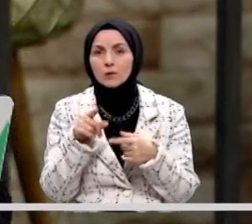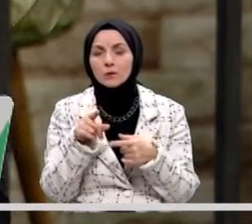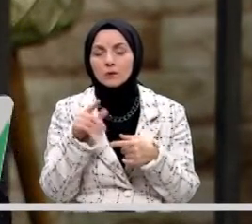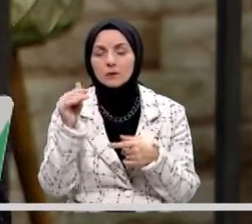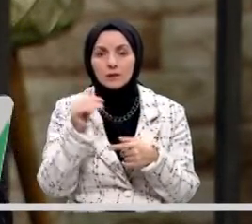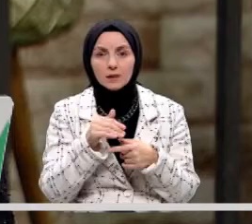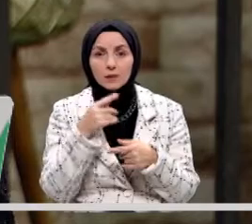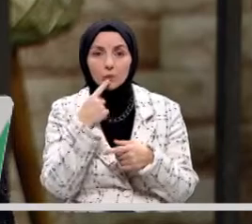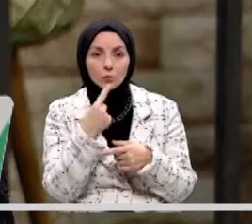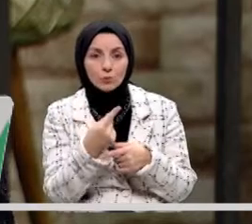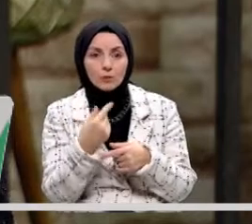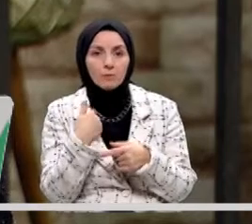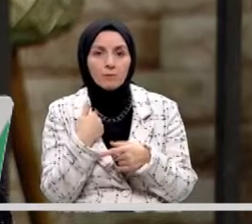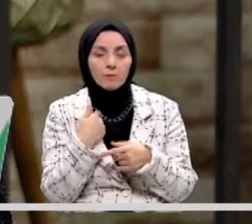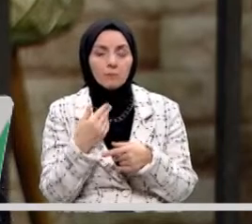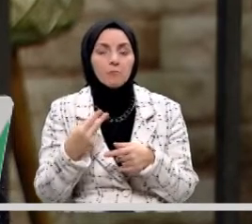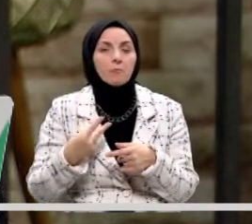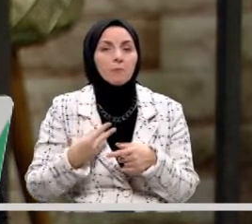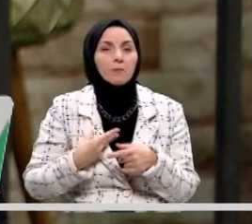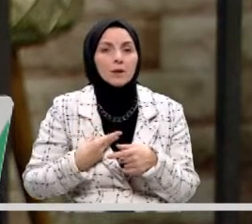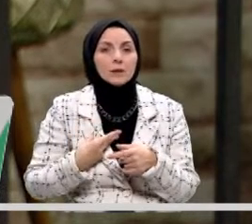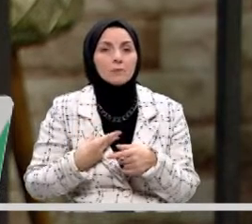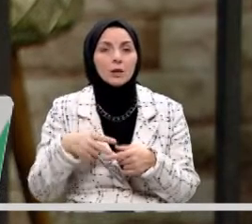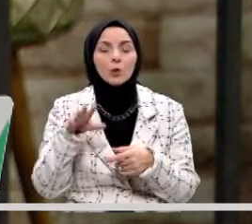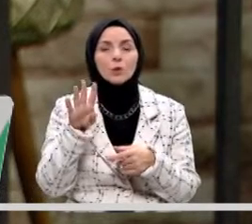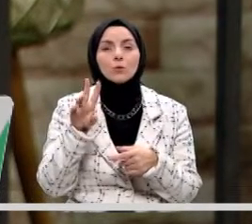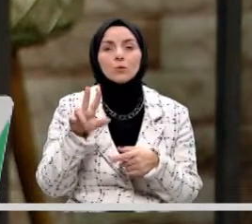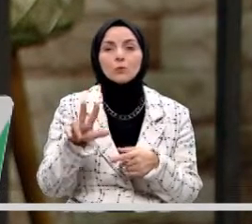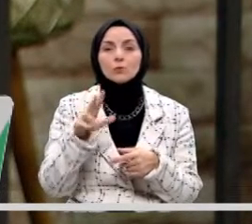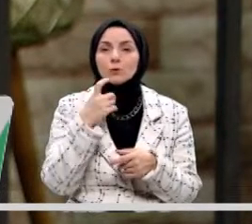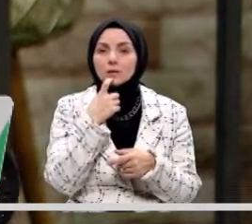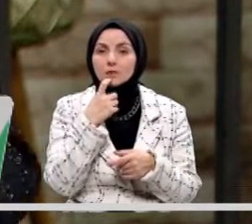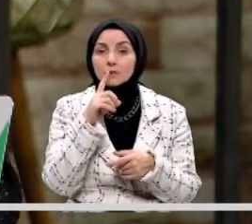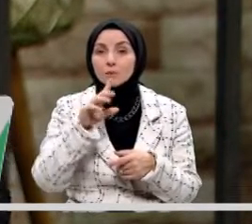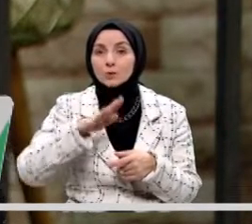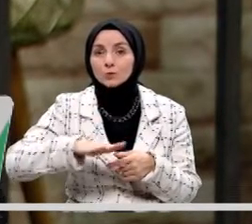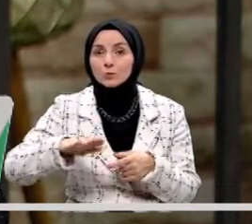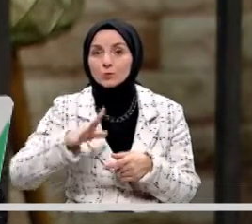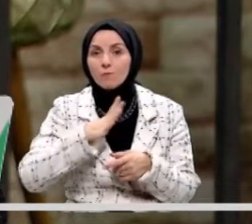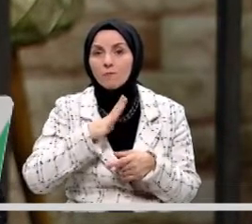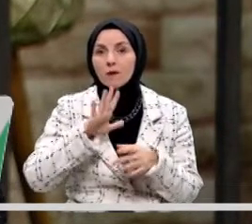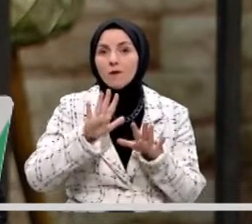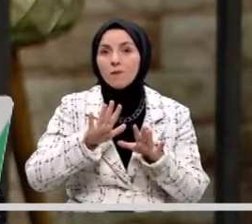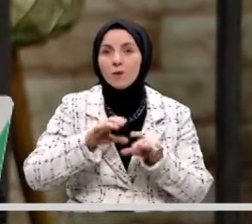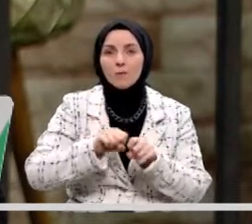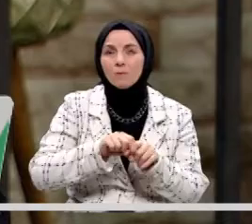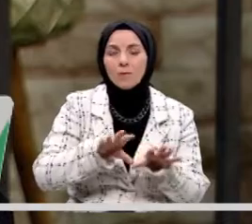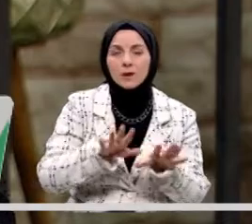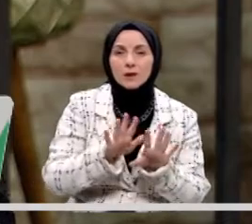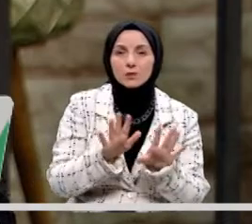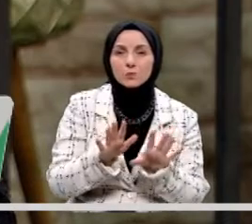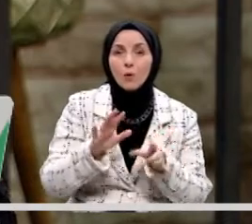benim 3 yaşında Ee evladım var ama oyun oynamıyor paylaşmıyor ya da oyuncaklarını vermiyor Komik yani orada ama